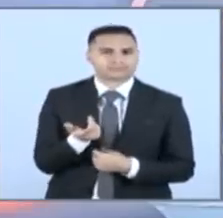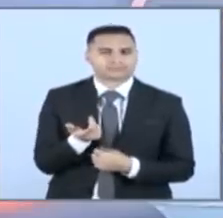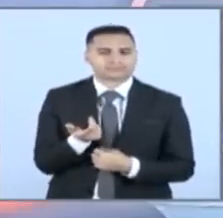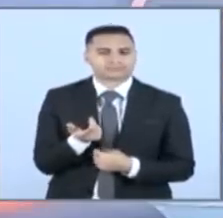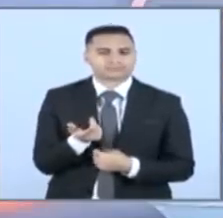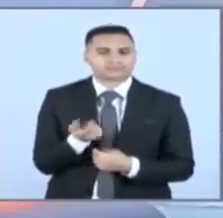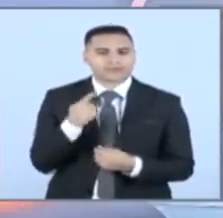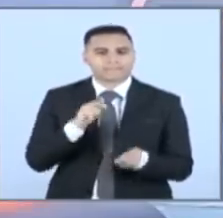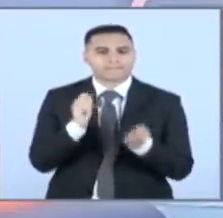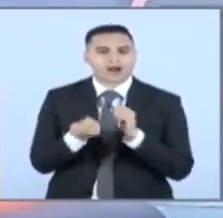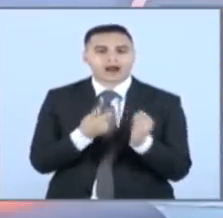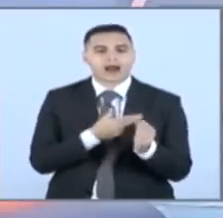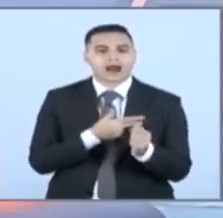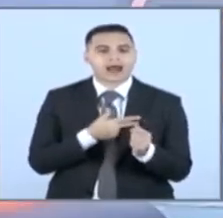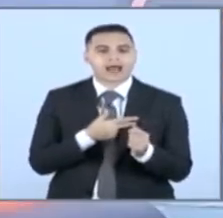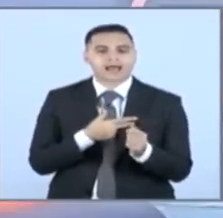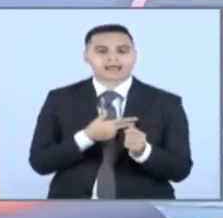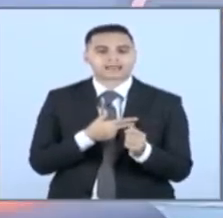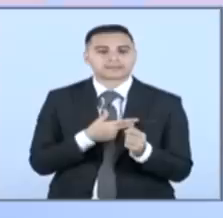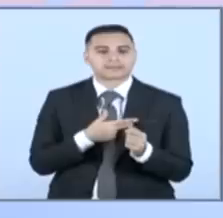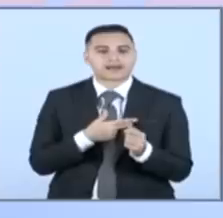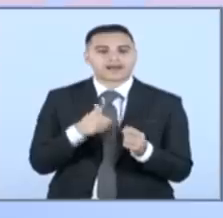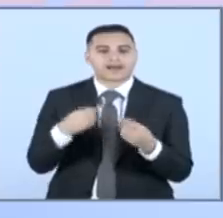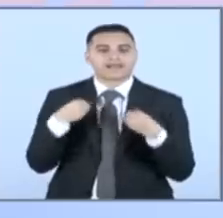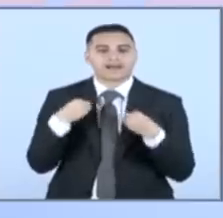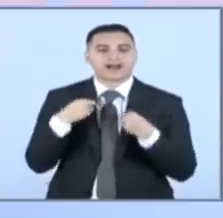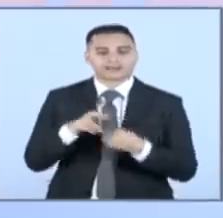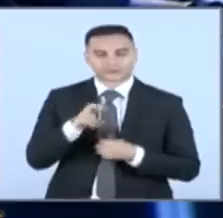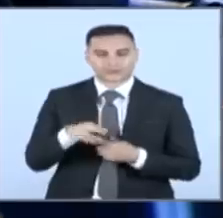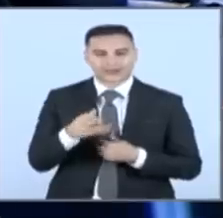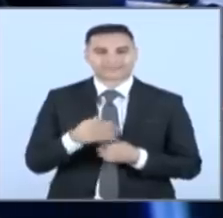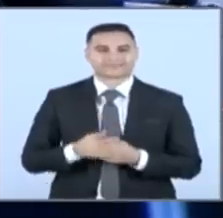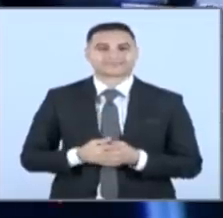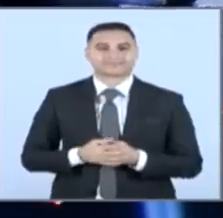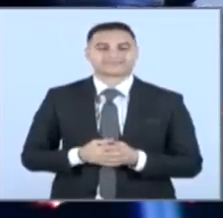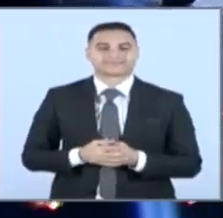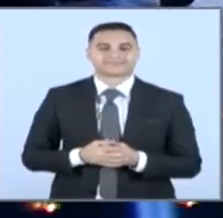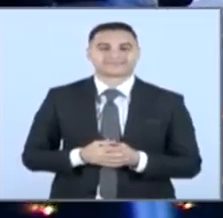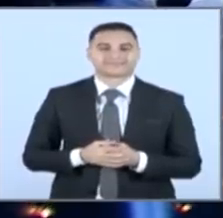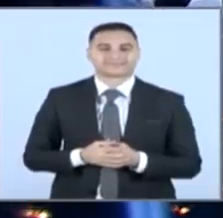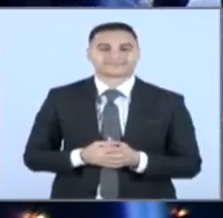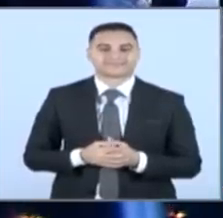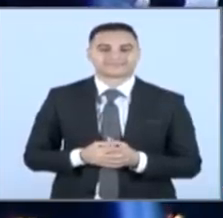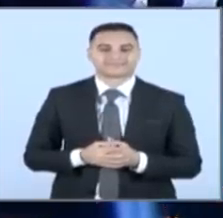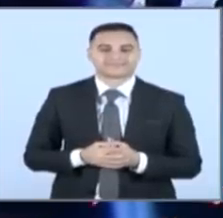دول بيغيروا الاستراتيجي. رياضة، والسؤال هو: